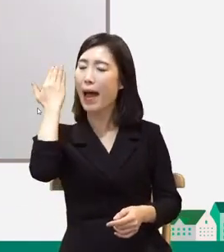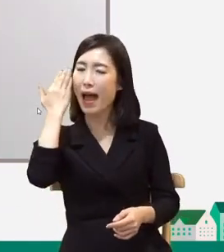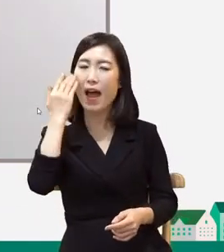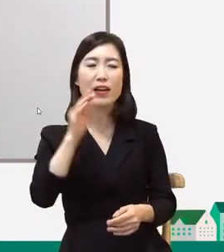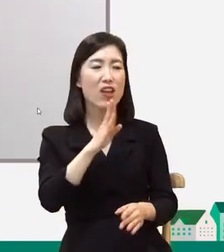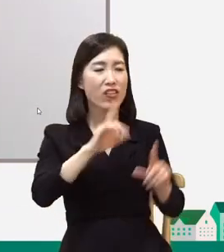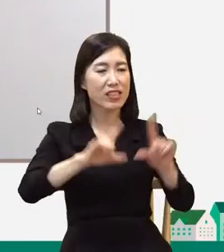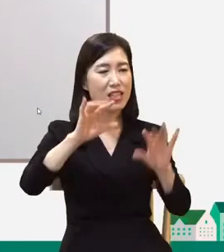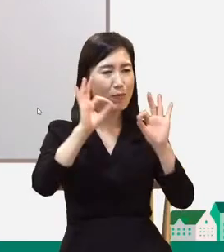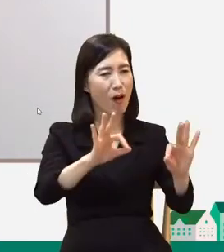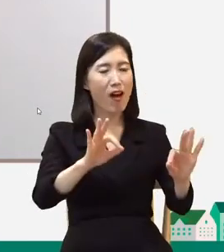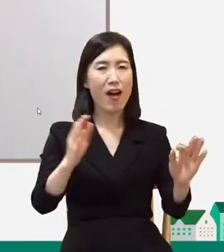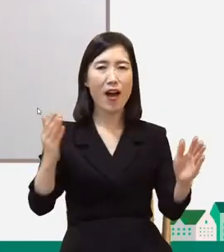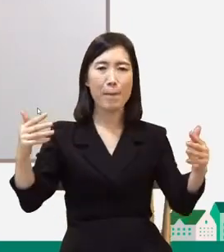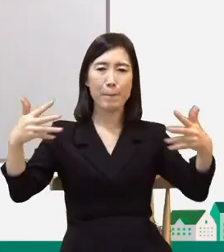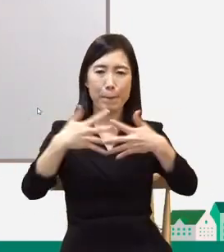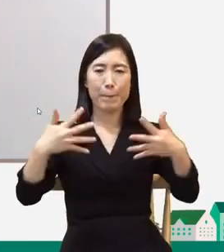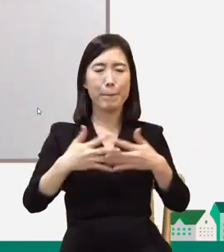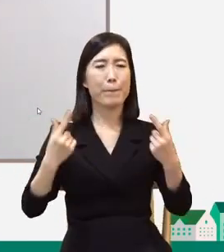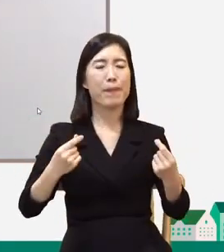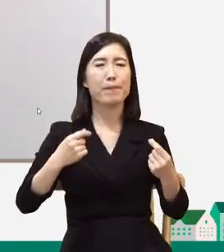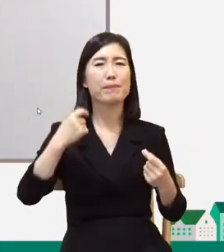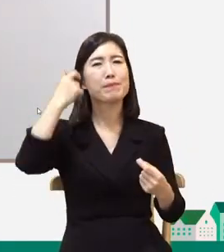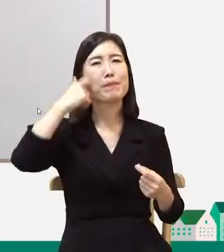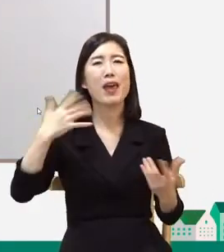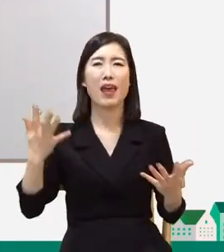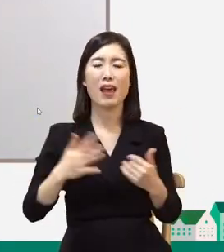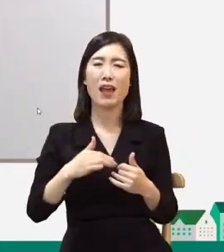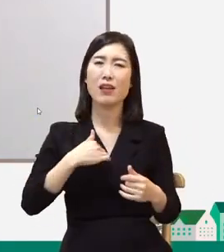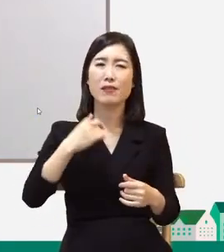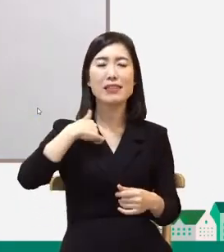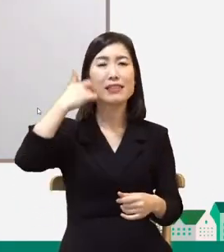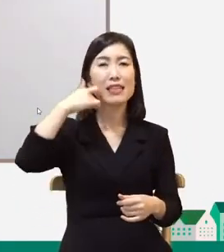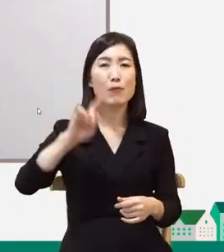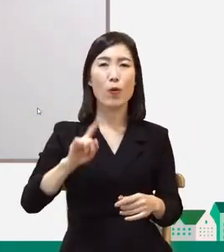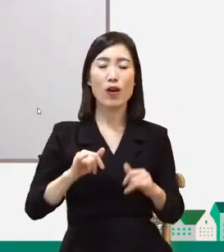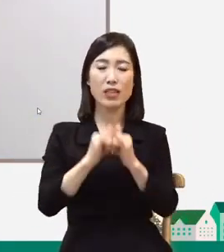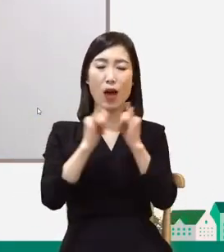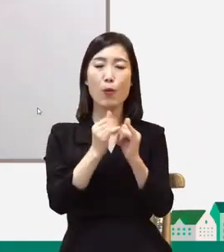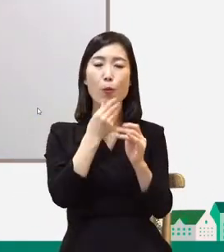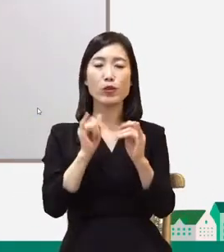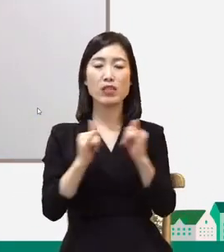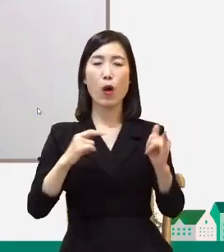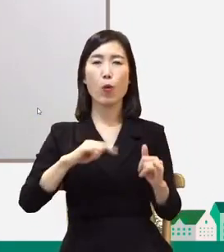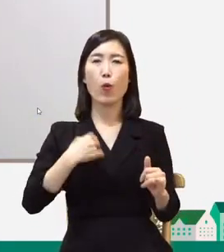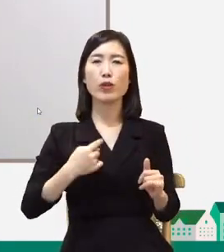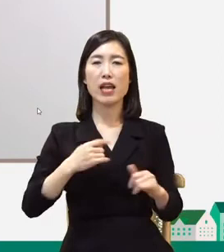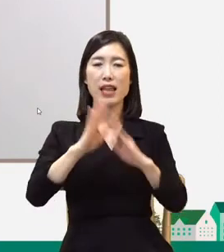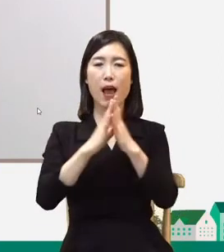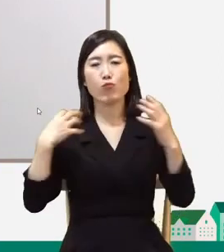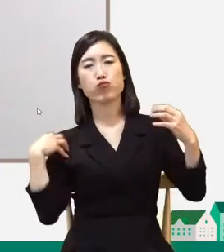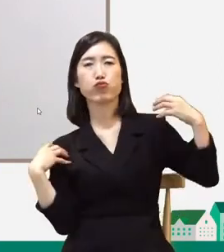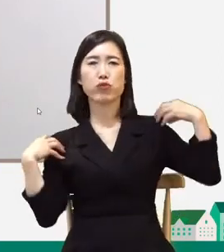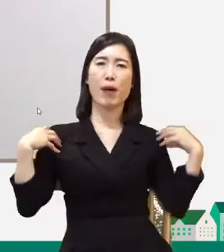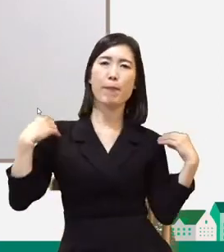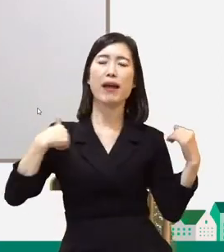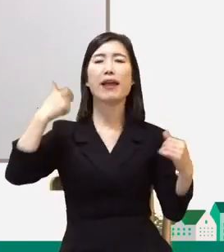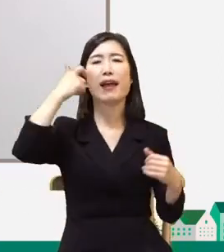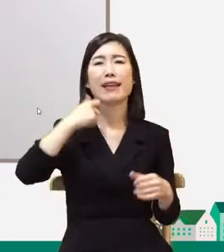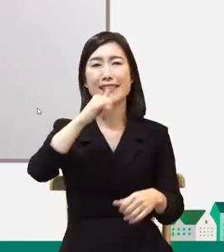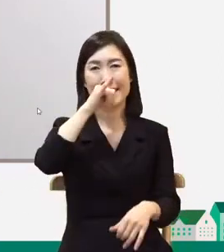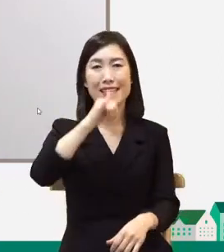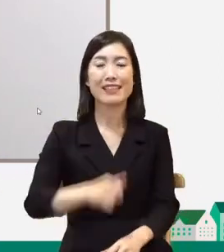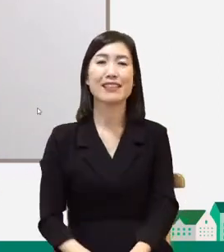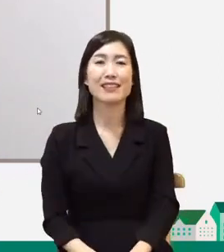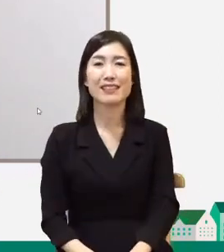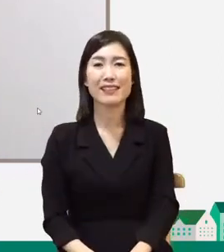오로지 사회복지사가 서비스 제공 기간이 오로지 다 감소하고 있다. 이러다 보니까 제가